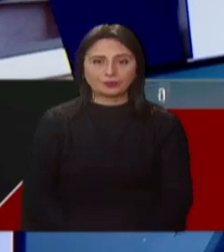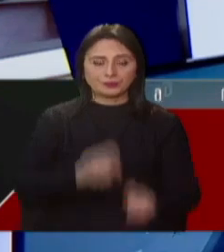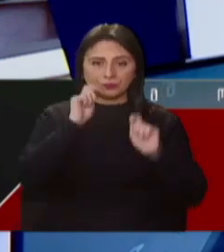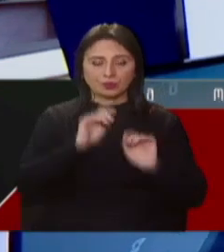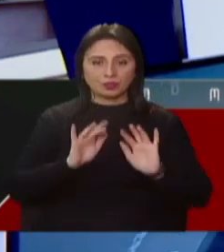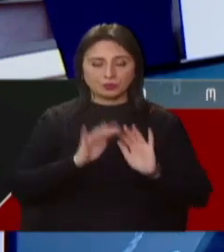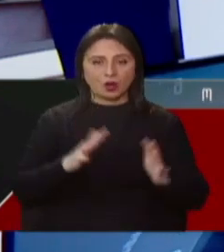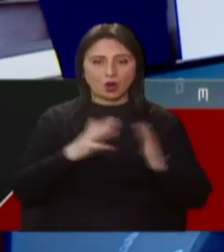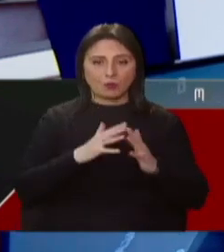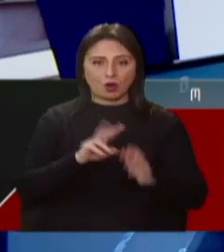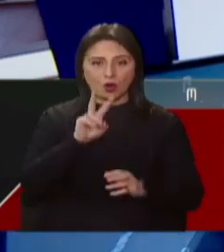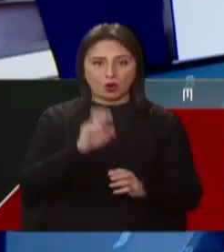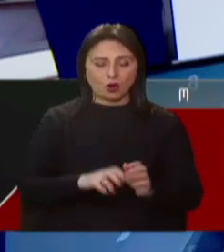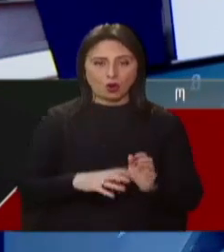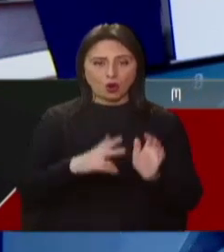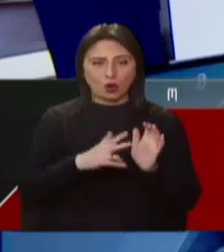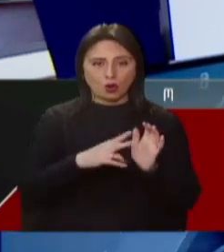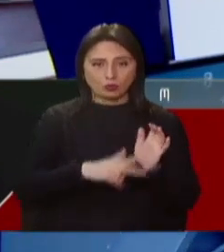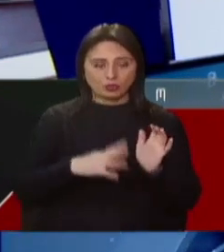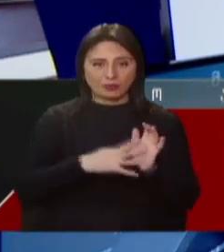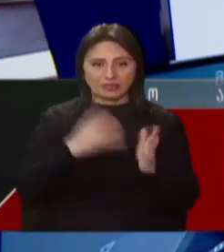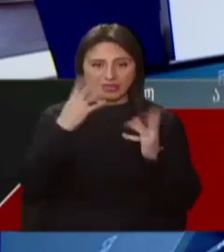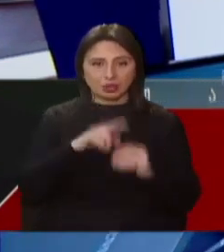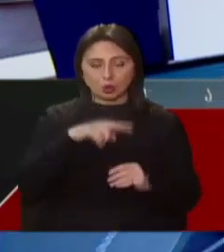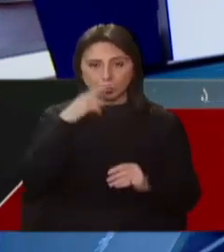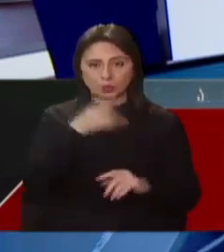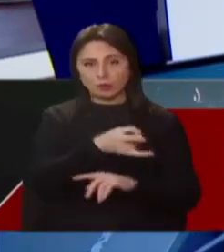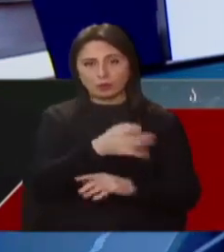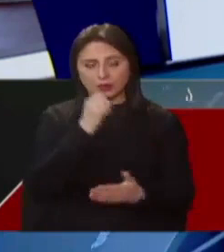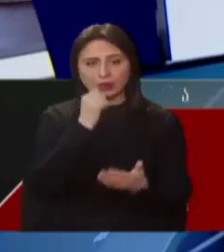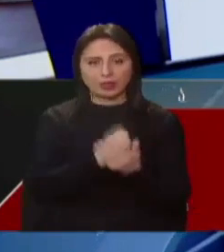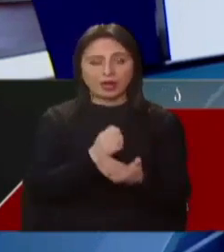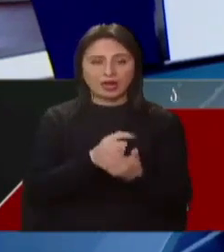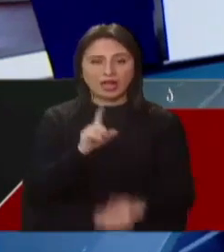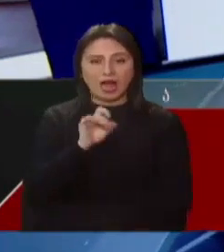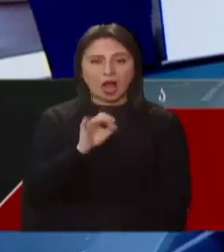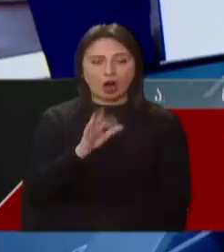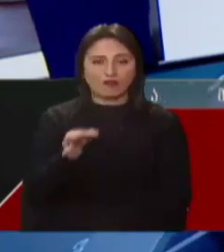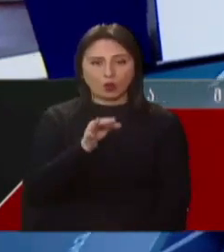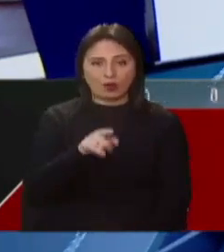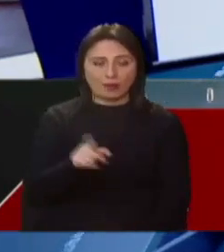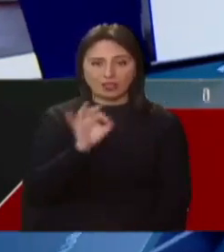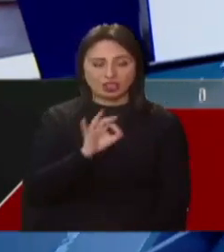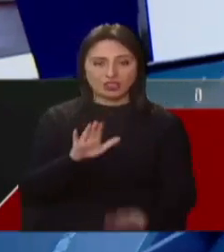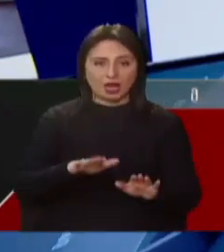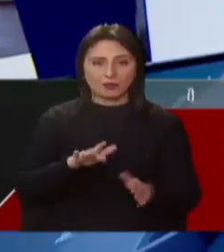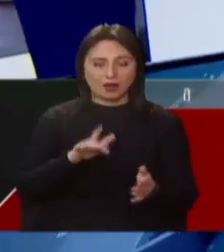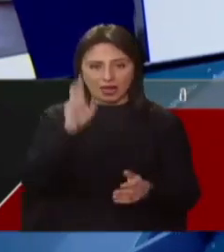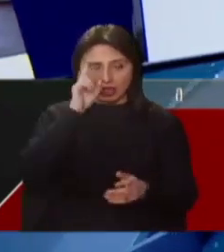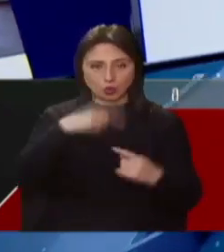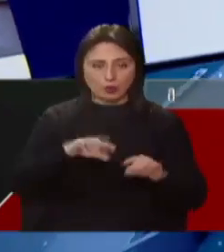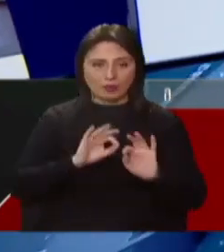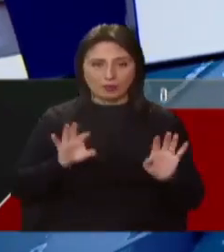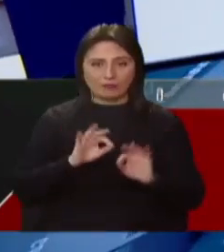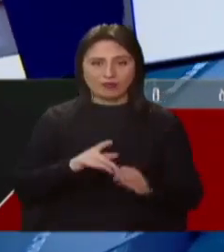Ucraina și mimbrina reomis ores otchmut zdamet schedres ruset ma morgi se raketo dar magane horcela Kharkovis olkse amishe se khepat globri ucheli suple bai